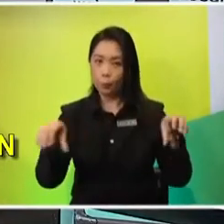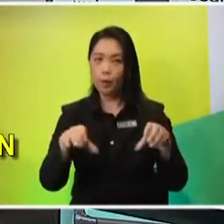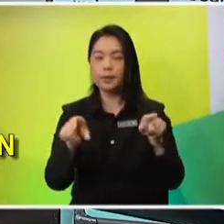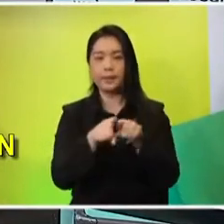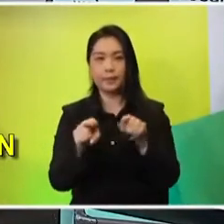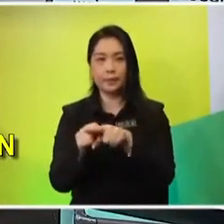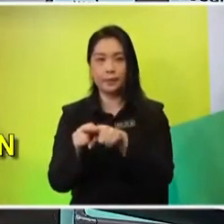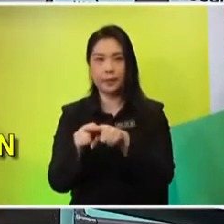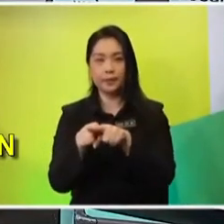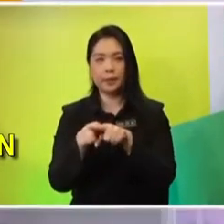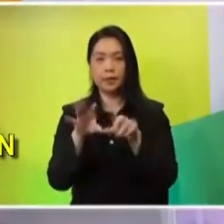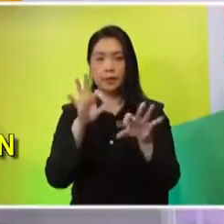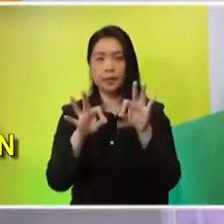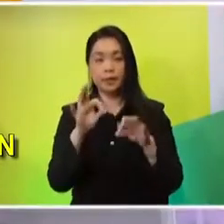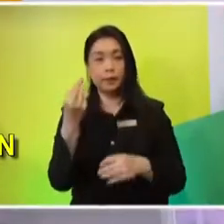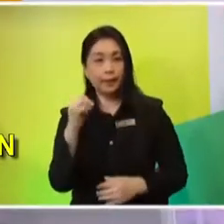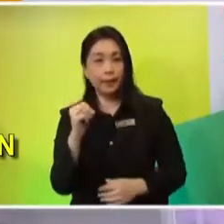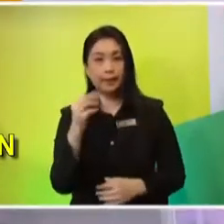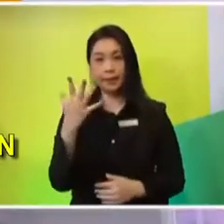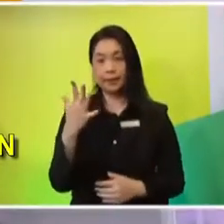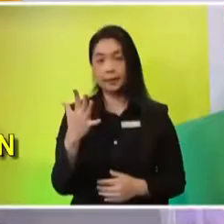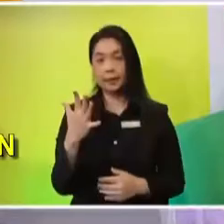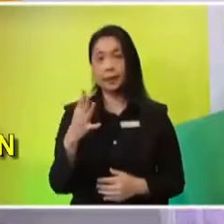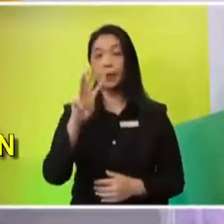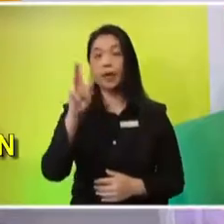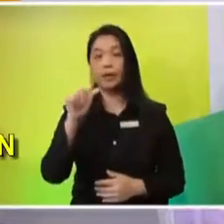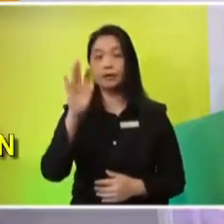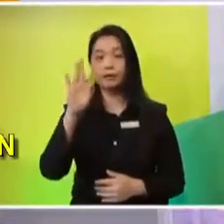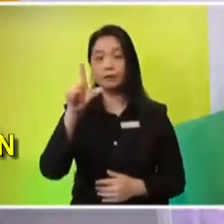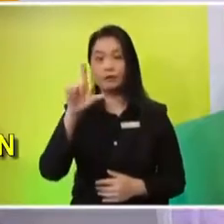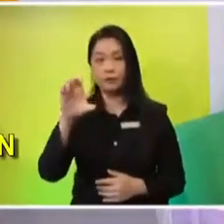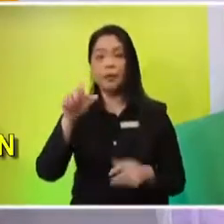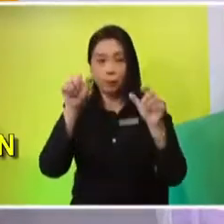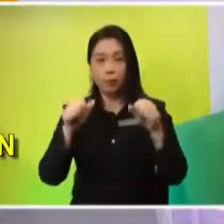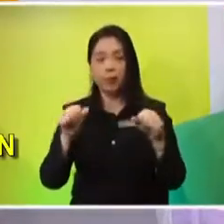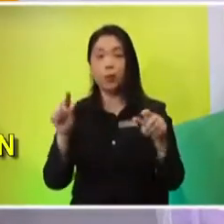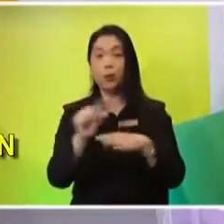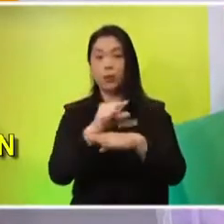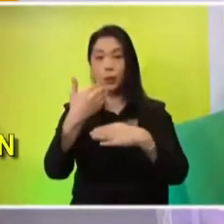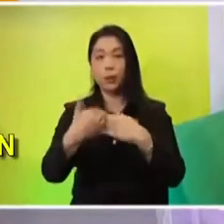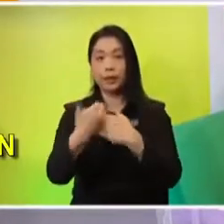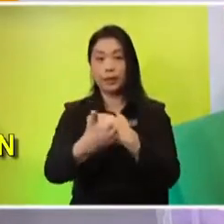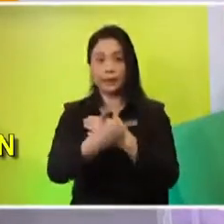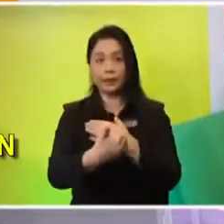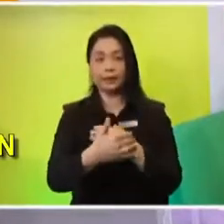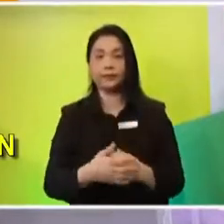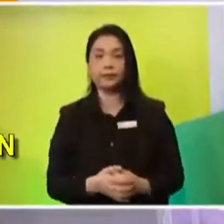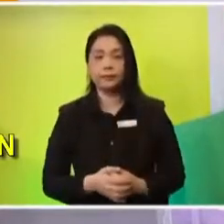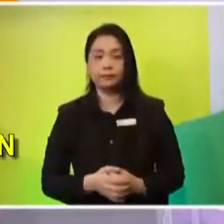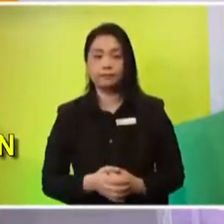mereka tiada wafer, mungkin mereka boleh menggunakan roti. Ya, bagus Mira. Okey, Mira dah sapu dah cikgu.